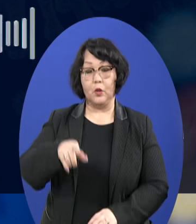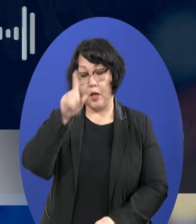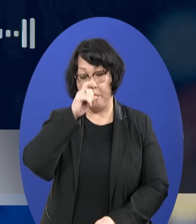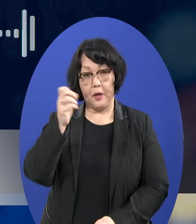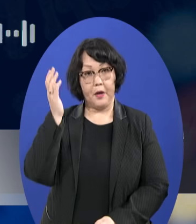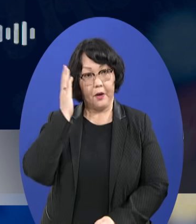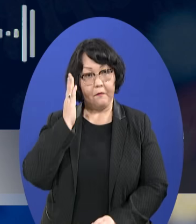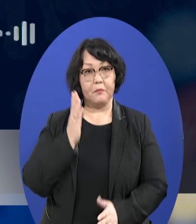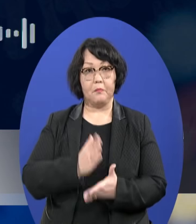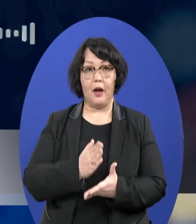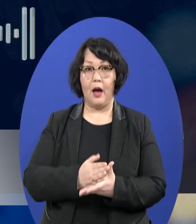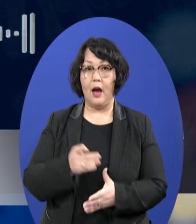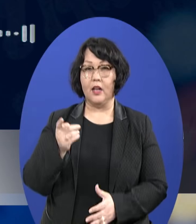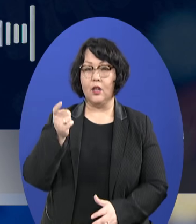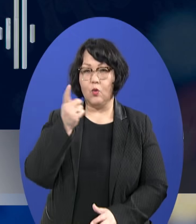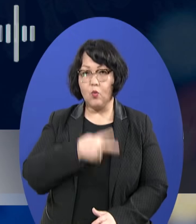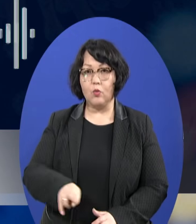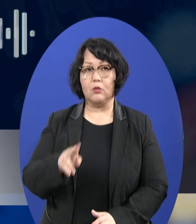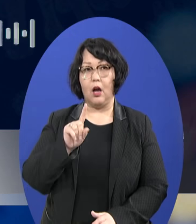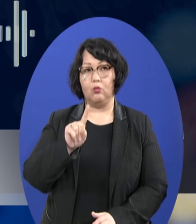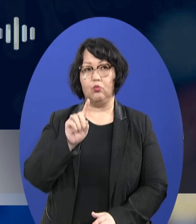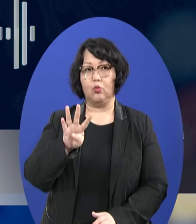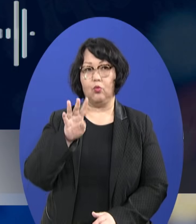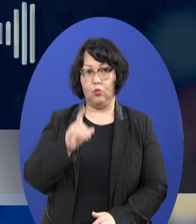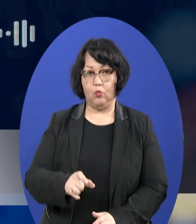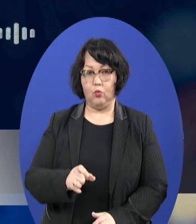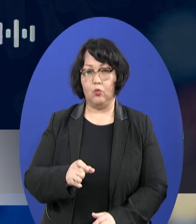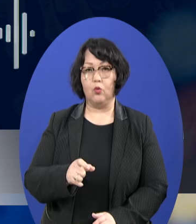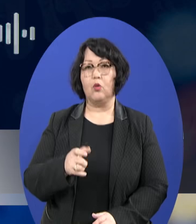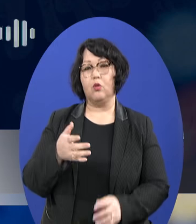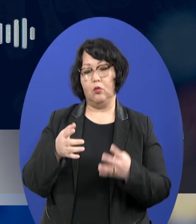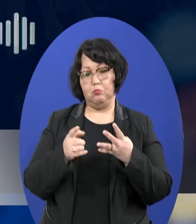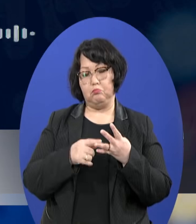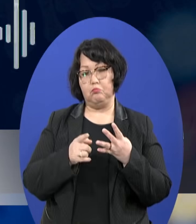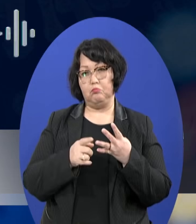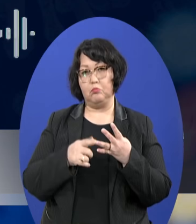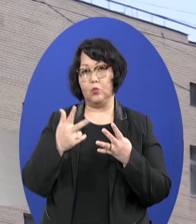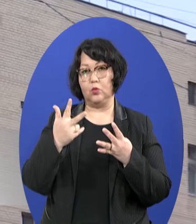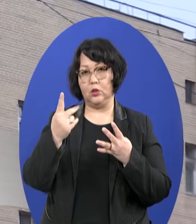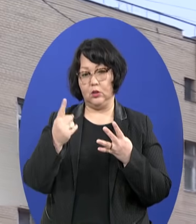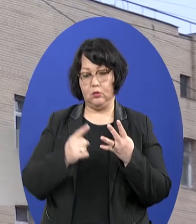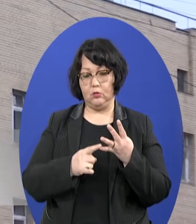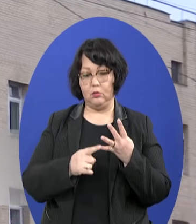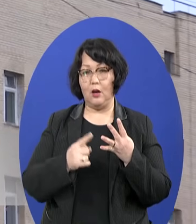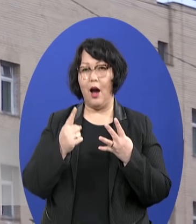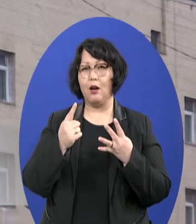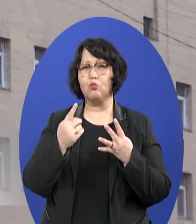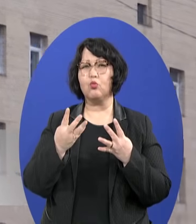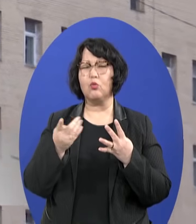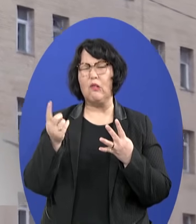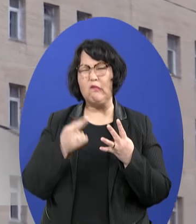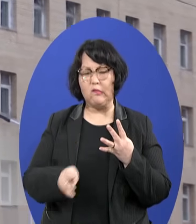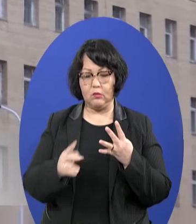эмчилүүлж байна. За үүний маш хүнд нь бол 14 өвчтөн байна. За хүнд бол 31 өвчтөн хэвтэж эмчилүүлж байгаа.